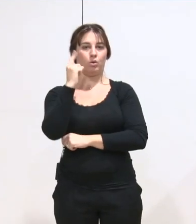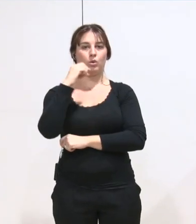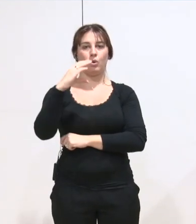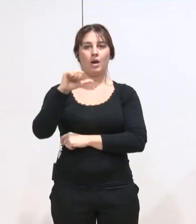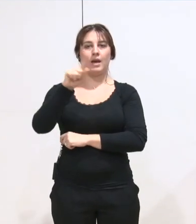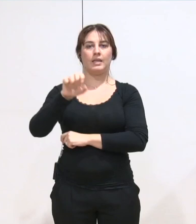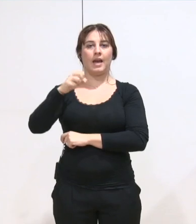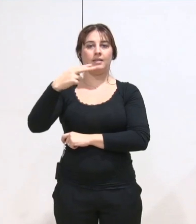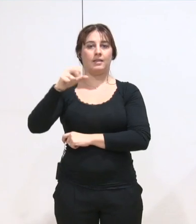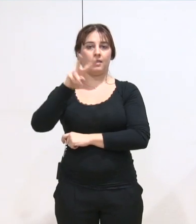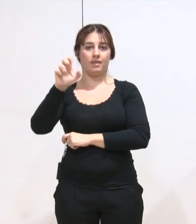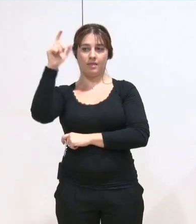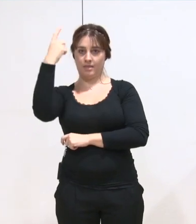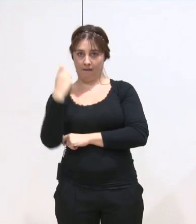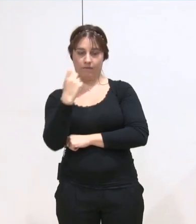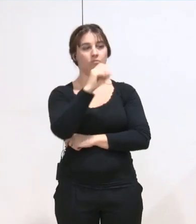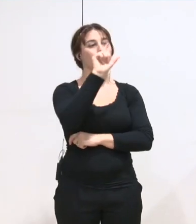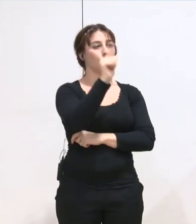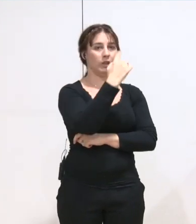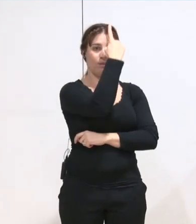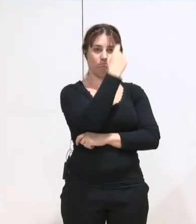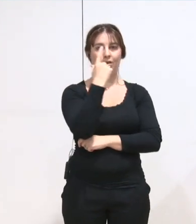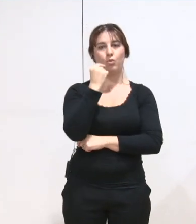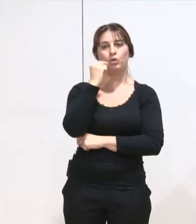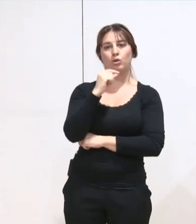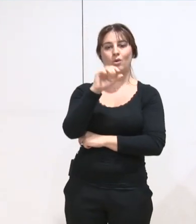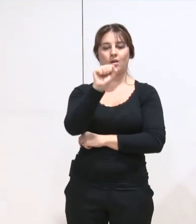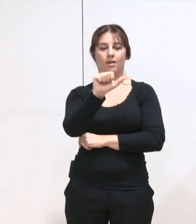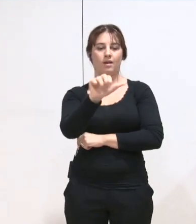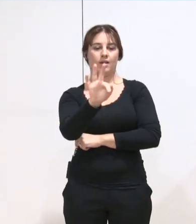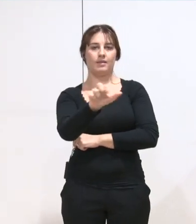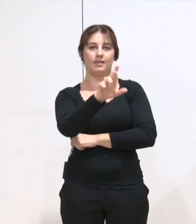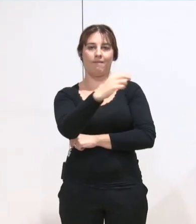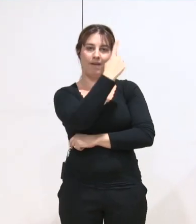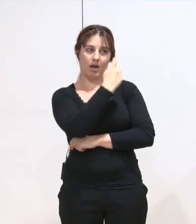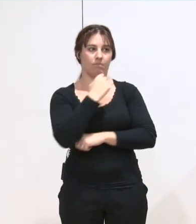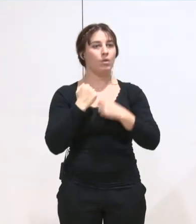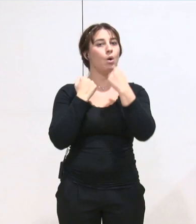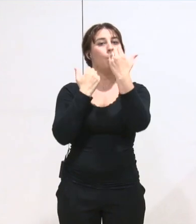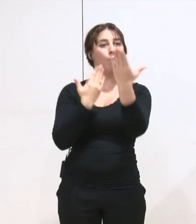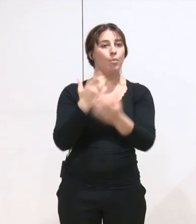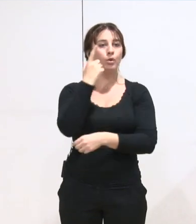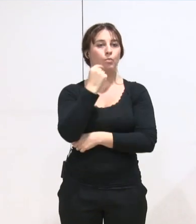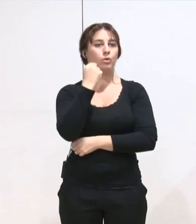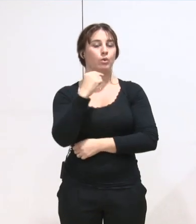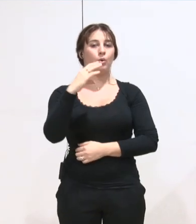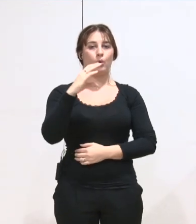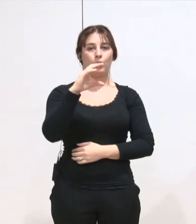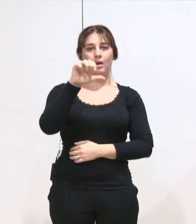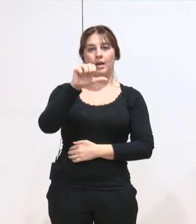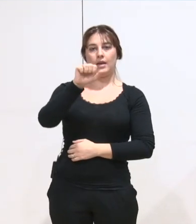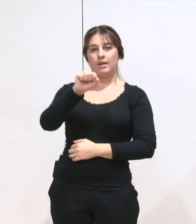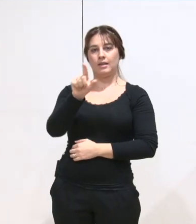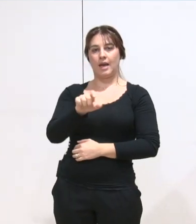et une posée par M. Safar. Je vous propose, M. Cazenave, de